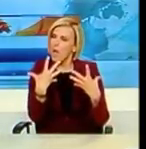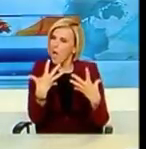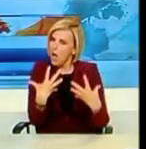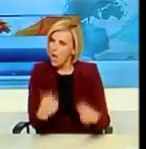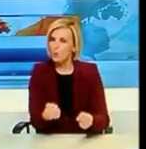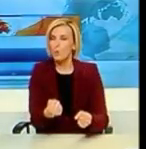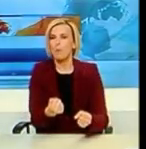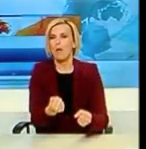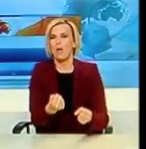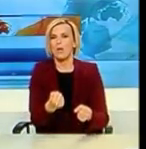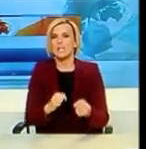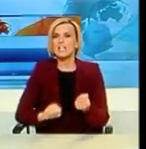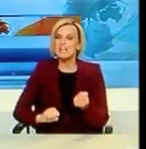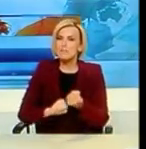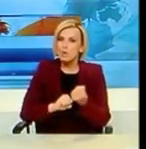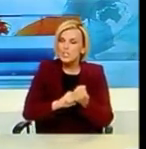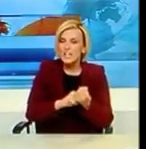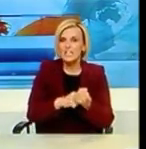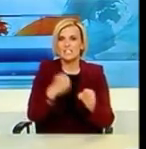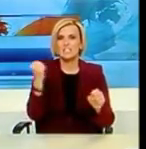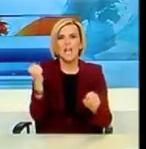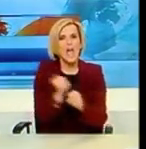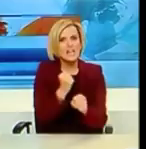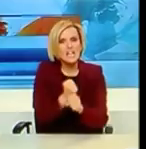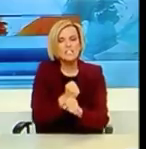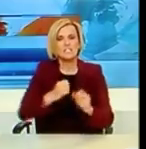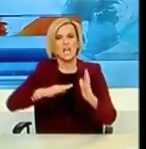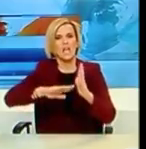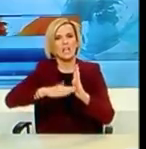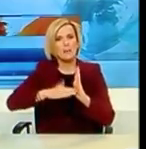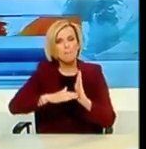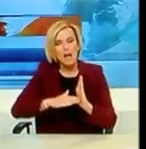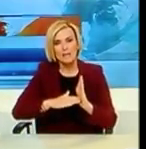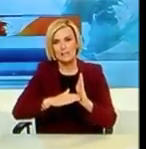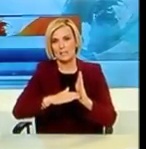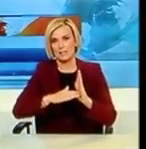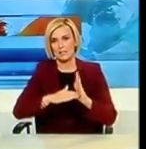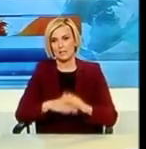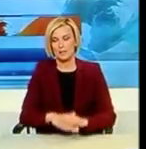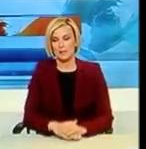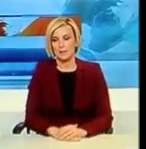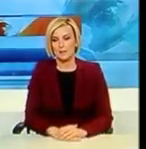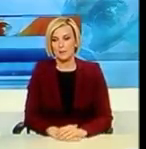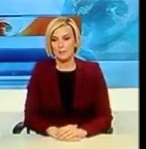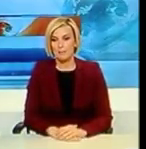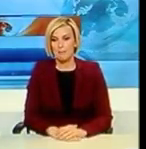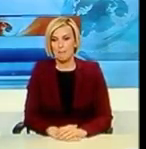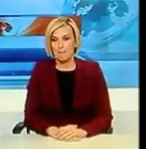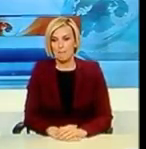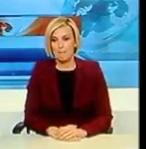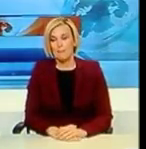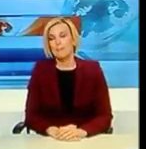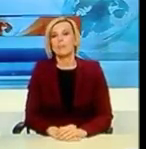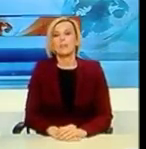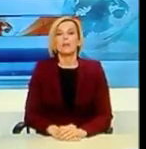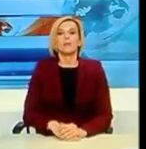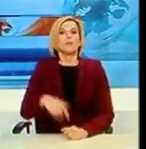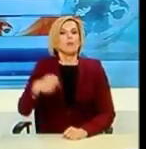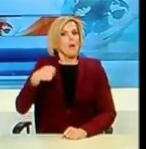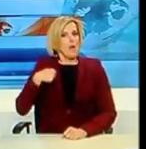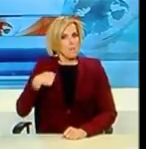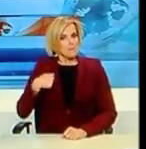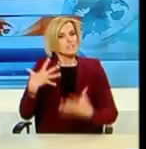κόσμο της εργασίας και της παραγωγής. Μετά την απαλλαγή μας από τα δυσβάστακτα υπερπλονάσματα του